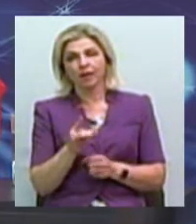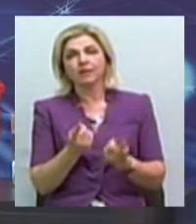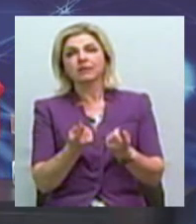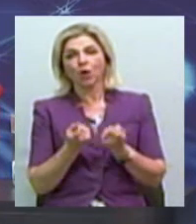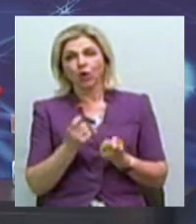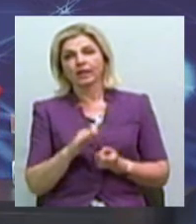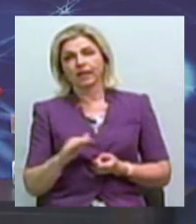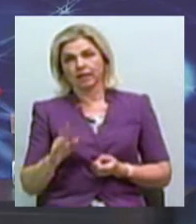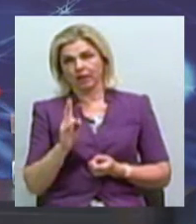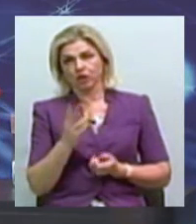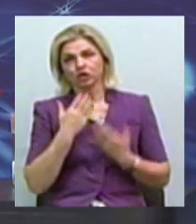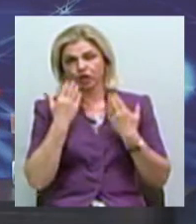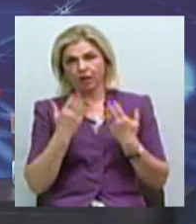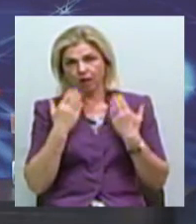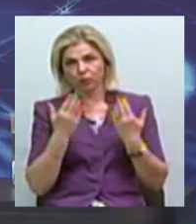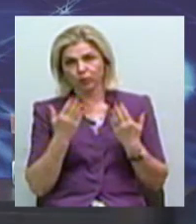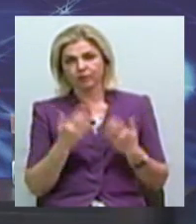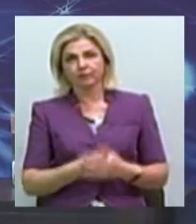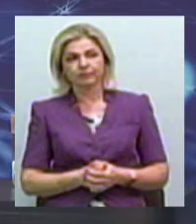до читання. Але